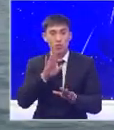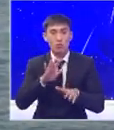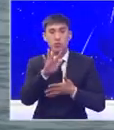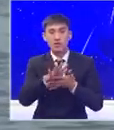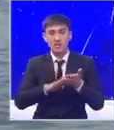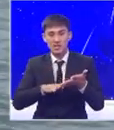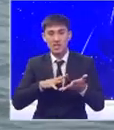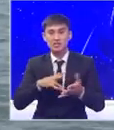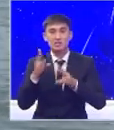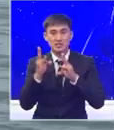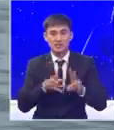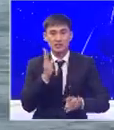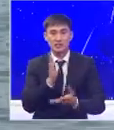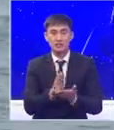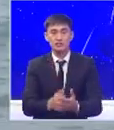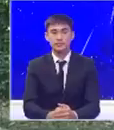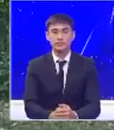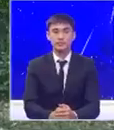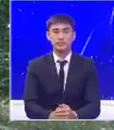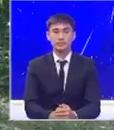продолжает собирать свои жертвы